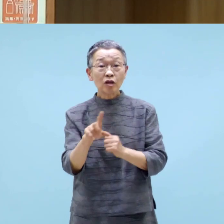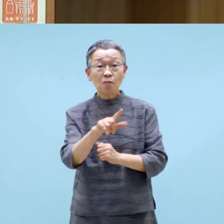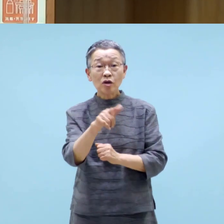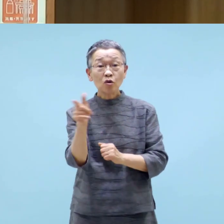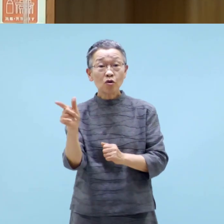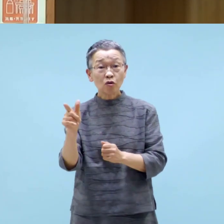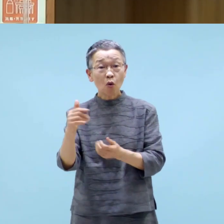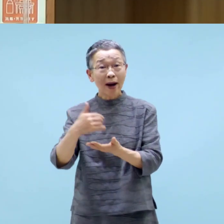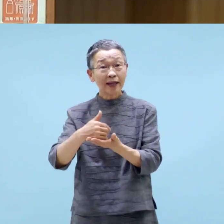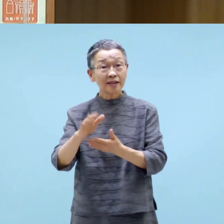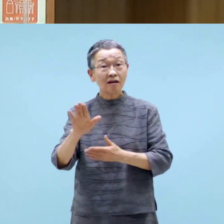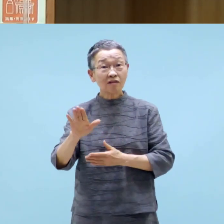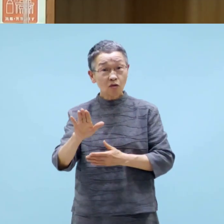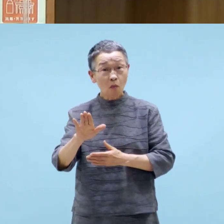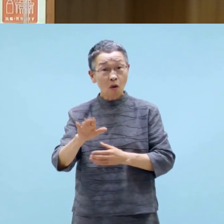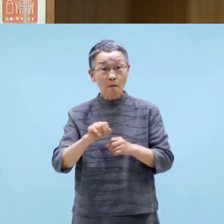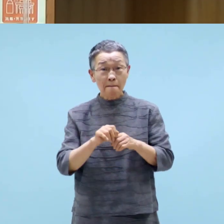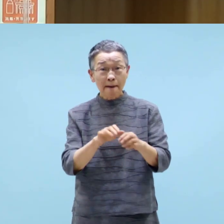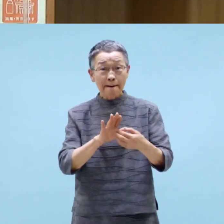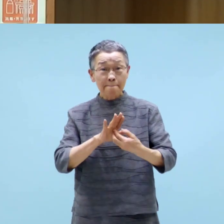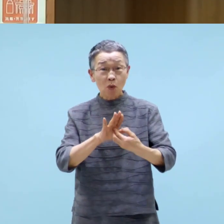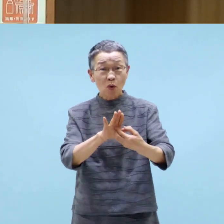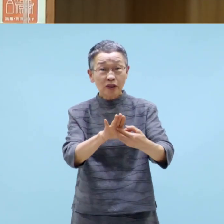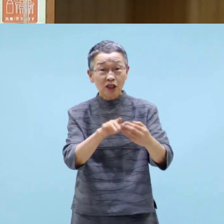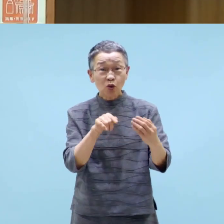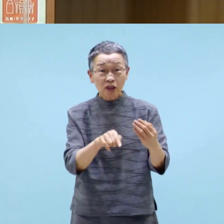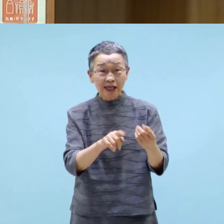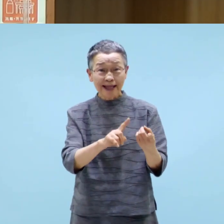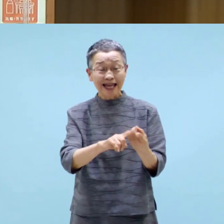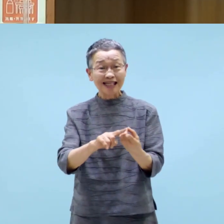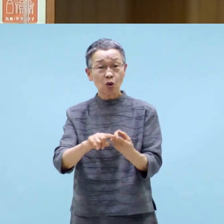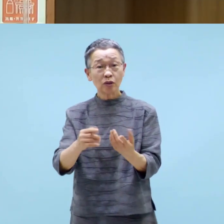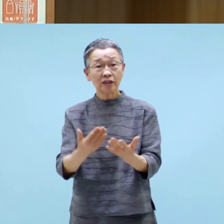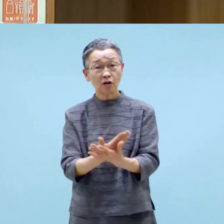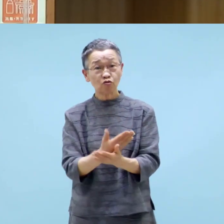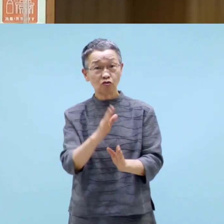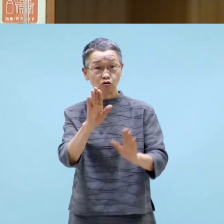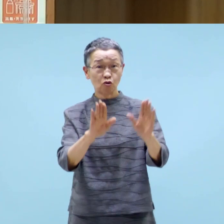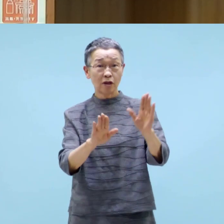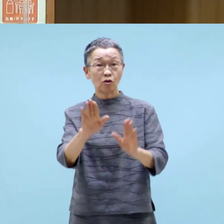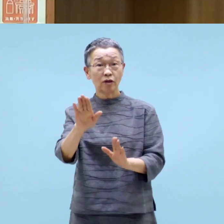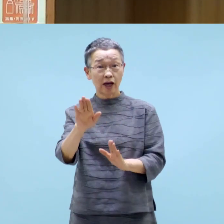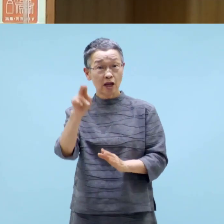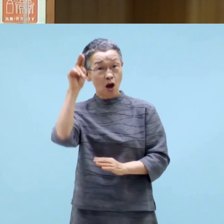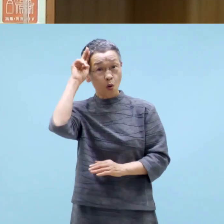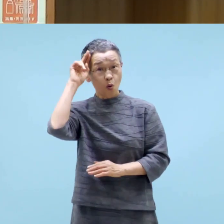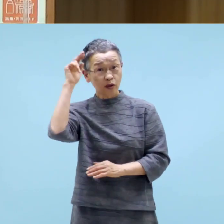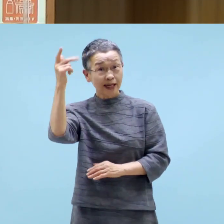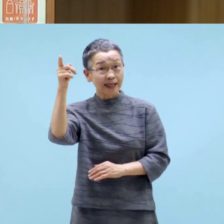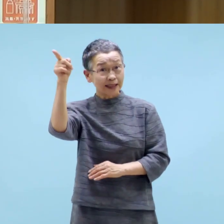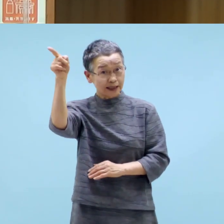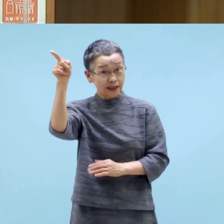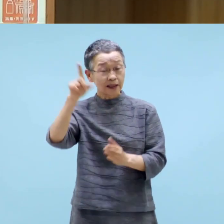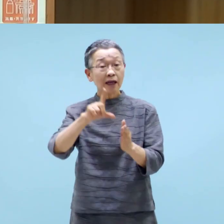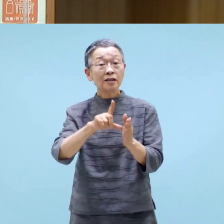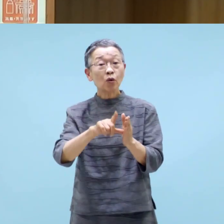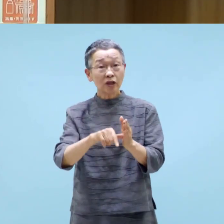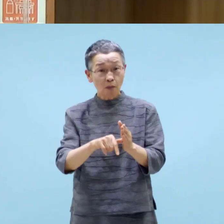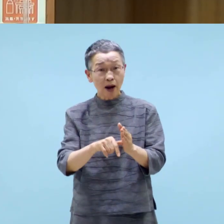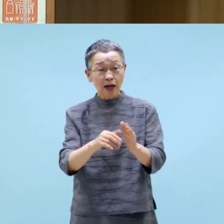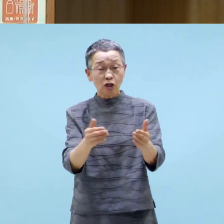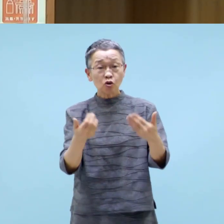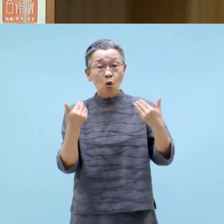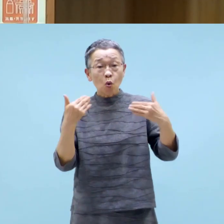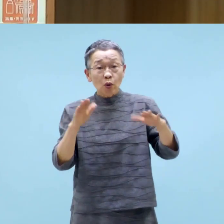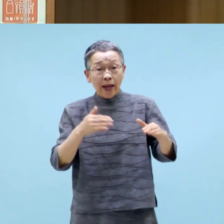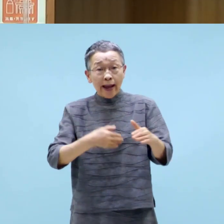、まん延防止等重点措置が適用されるという状況の中で、大阪市においてはですね、不要不急の